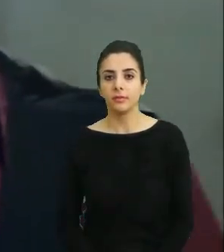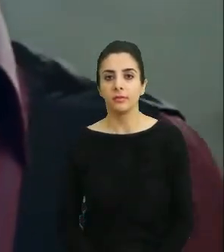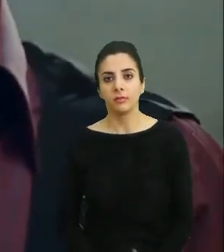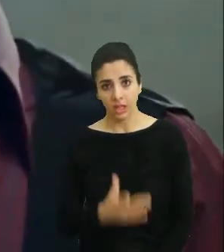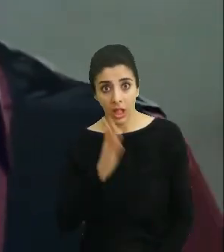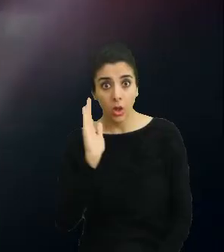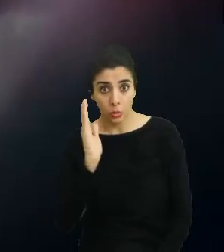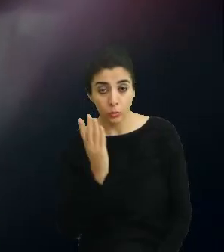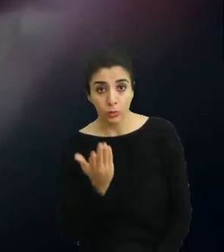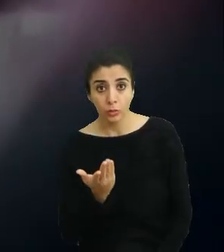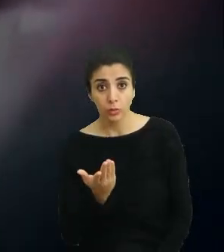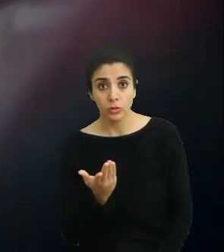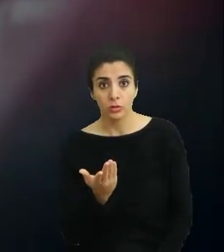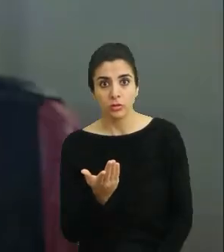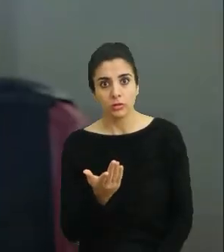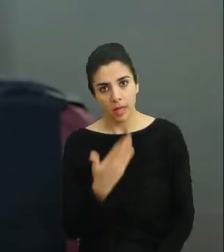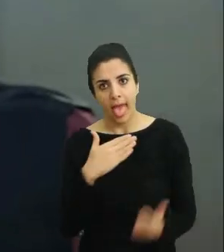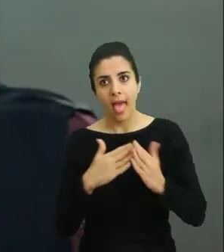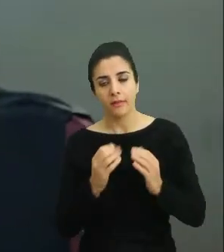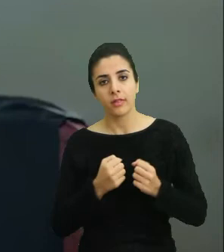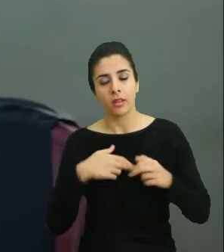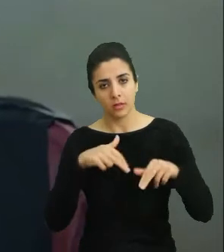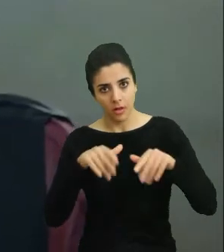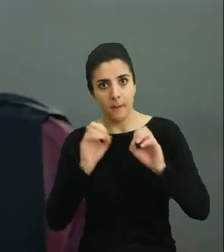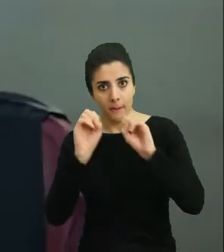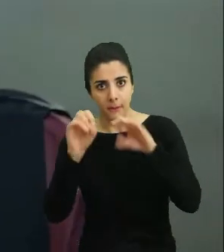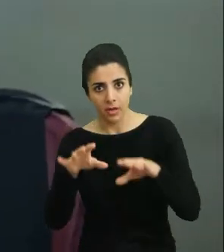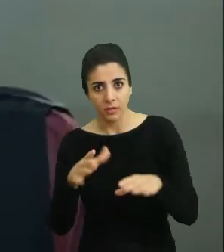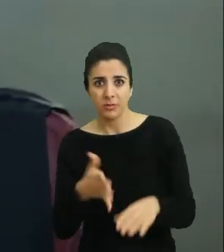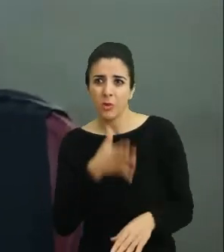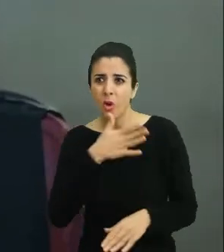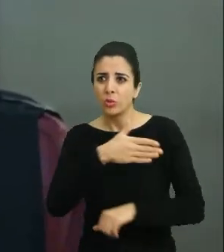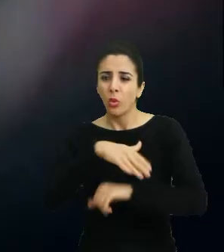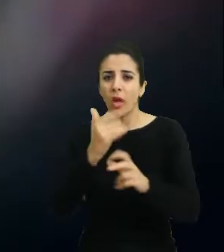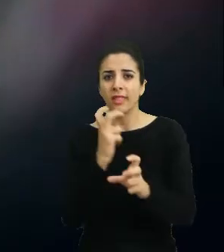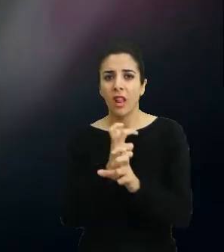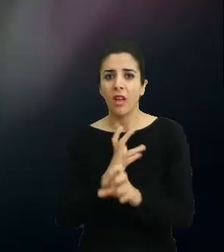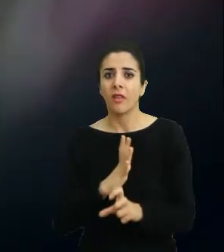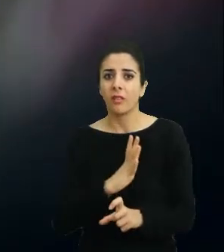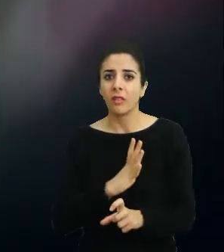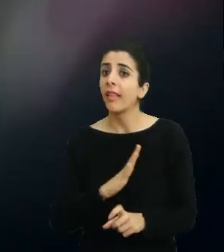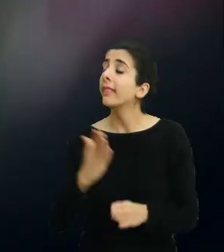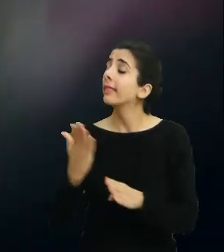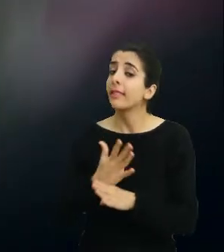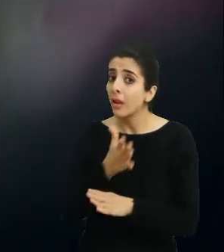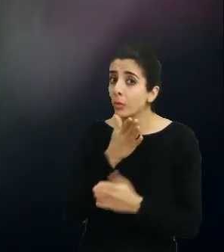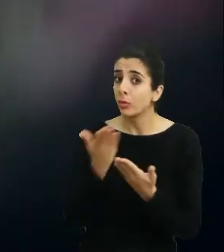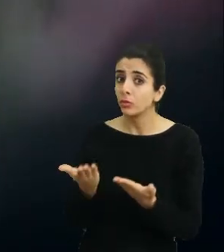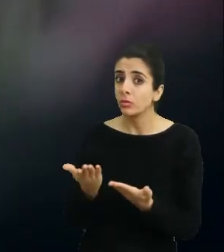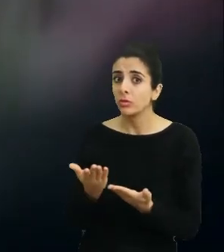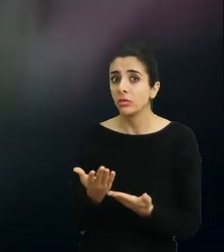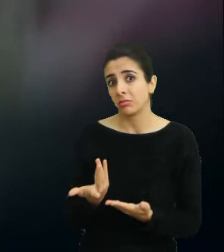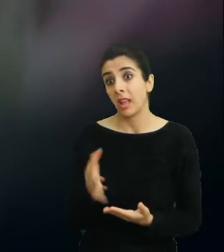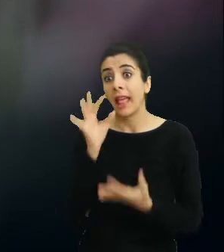İyi madem gidiyorsunuz. Ben Sevize kadar götürem. Malum ortalık karışık. Neden acaba?